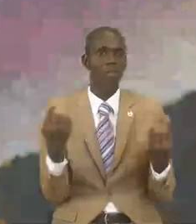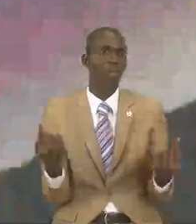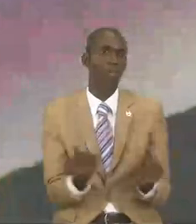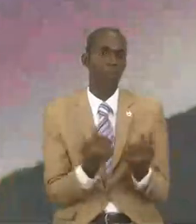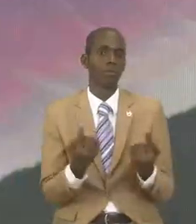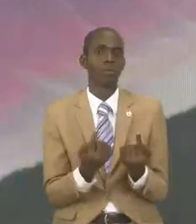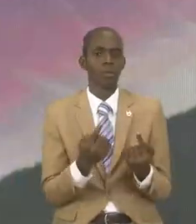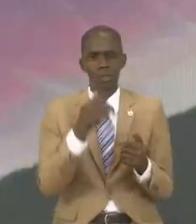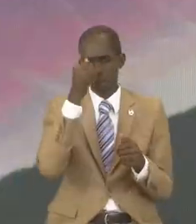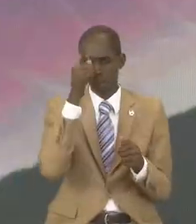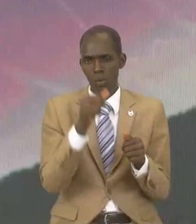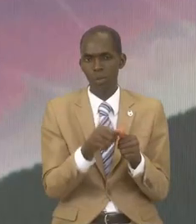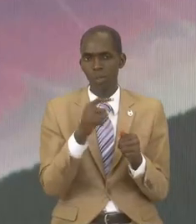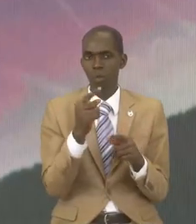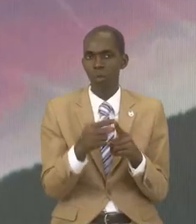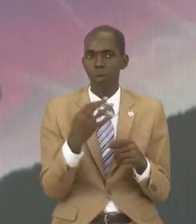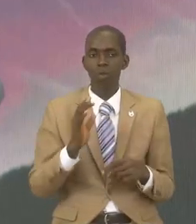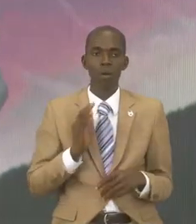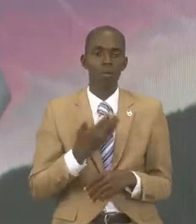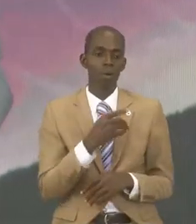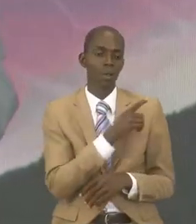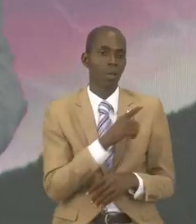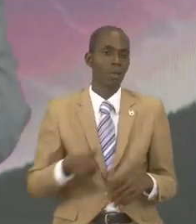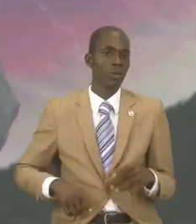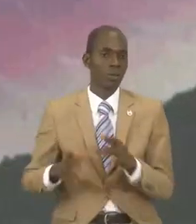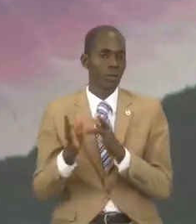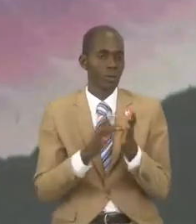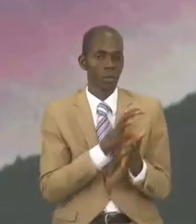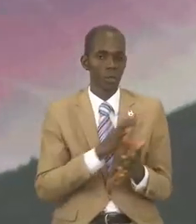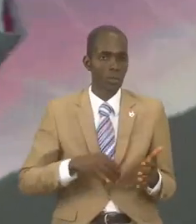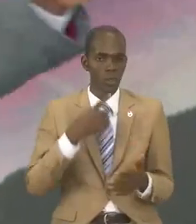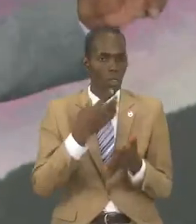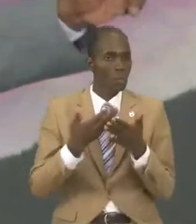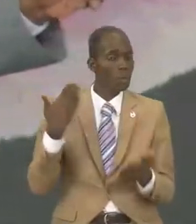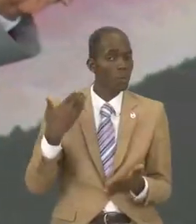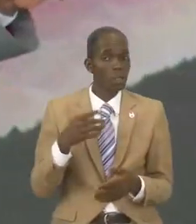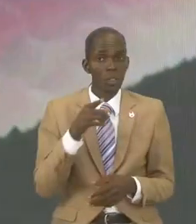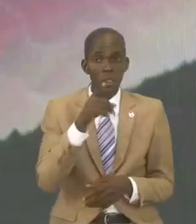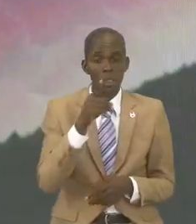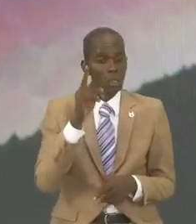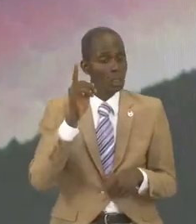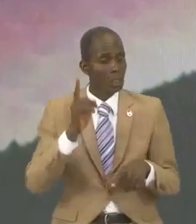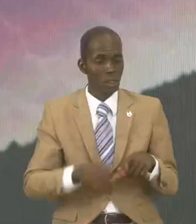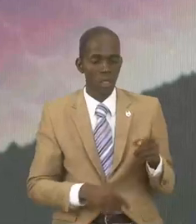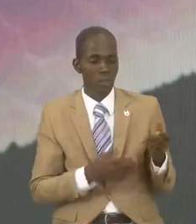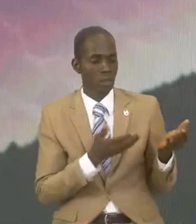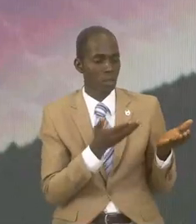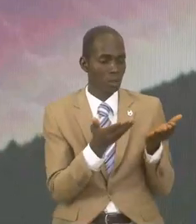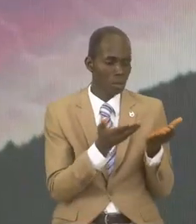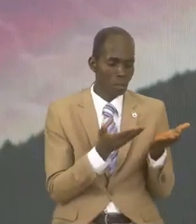Esclaves du péché. Rappelez-vous les déclarations de Jésus-Christ. Vous ne pouvez pas